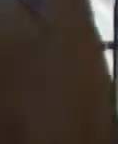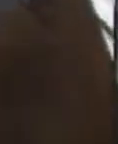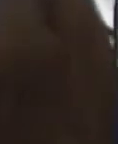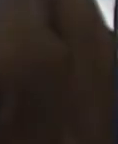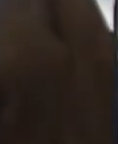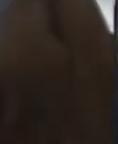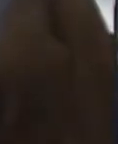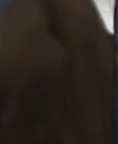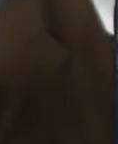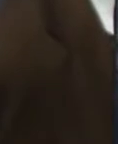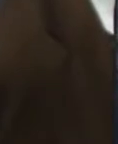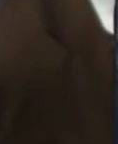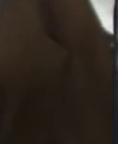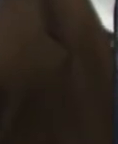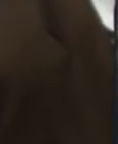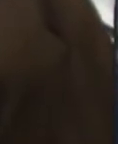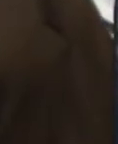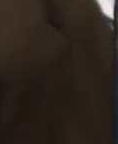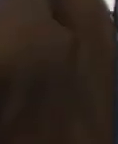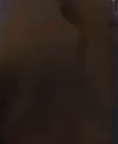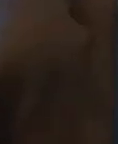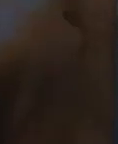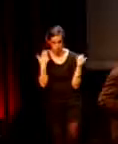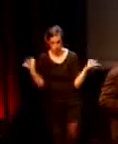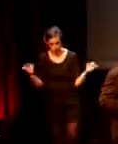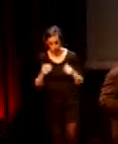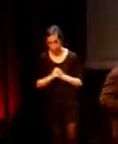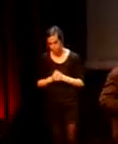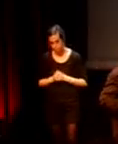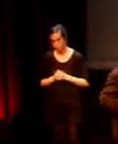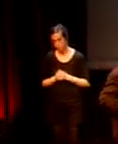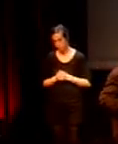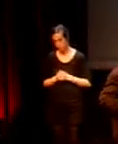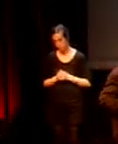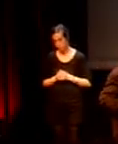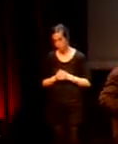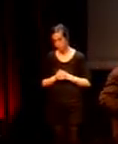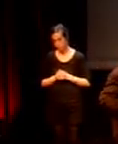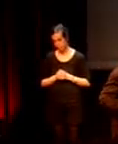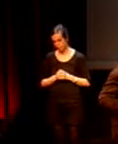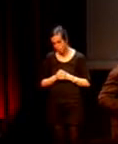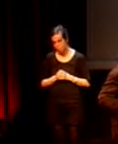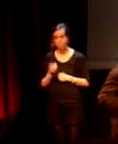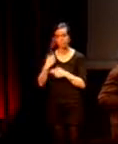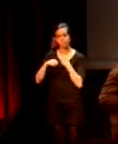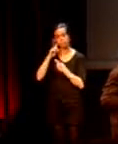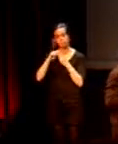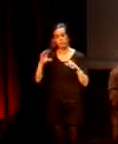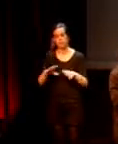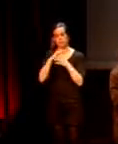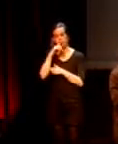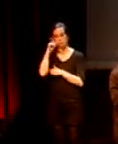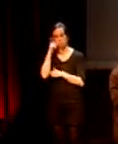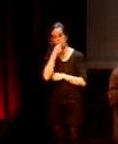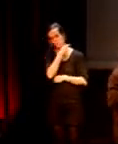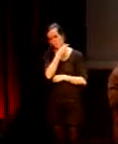possible ? Alors, on commence à avoir des idées maintenant. Donc, si je reprends toujours mon petit bonhomme, là, qui s'appelle l'homonculus, hein, qui est très connu, normalement, il